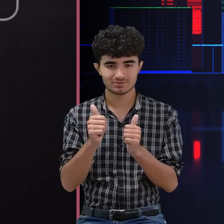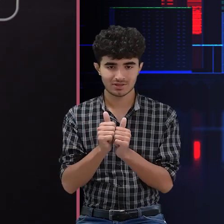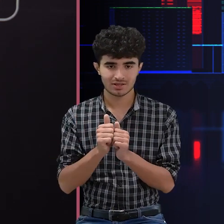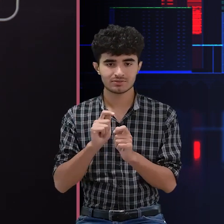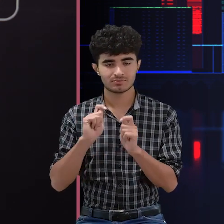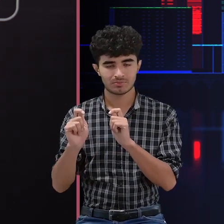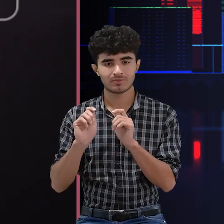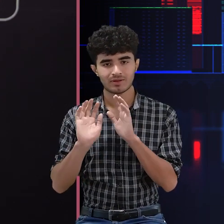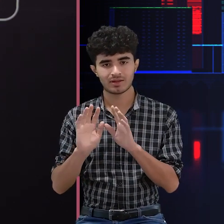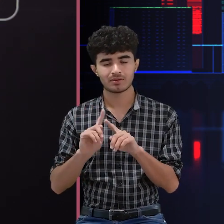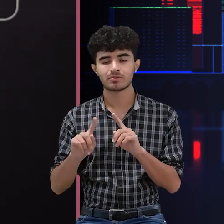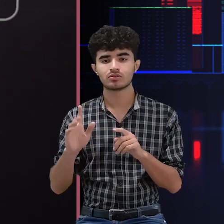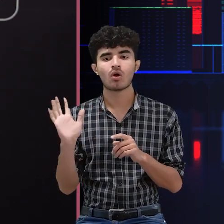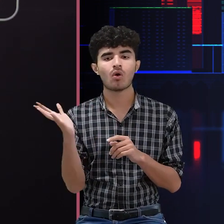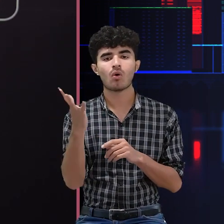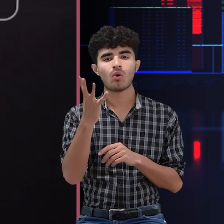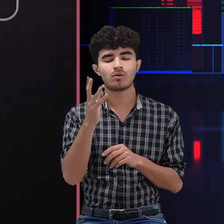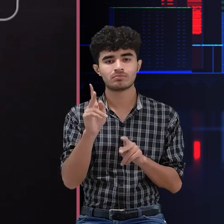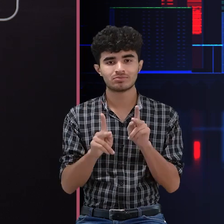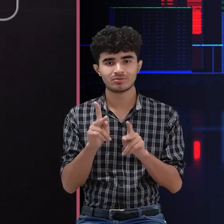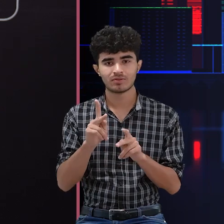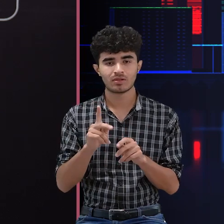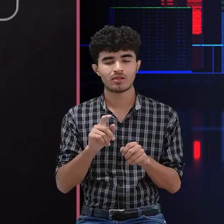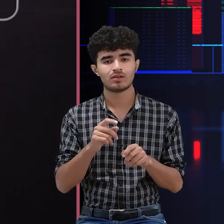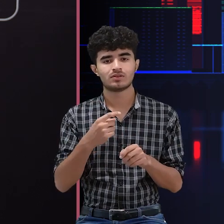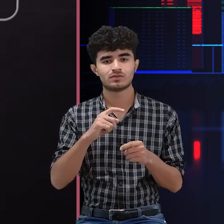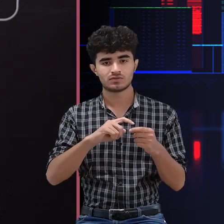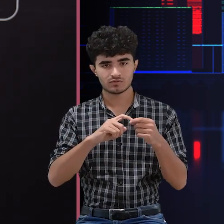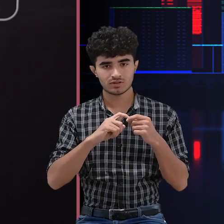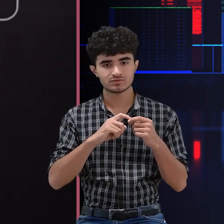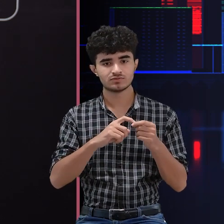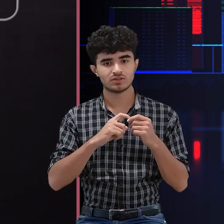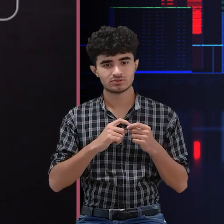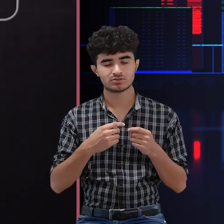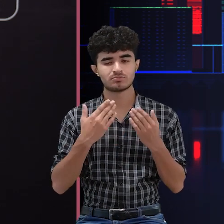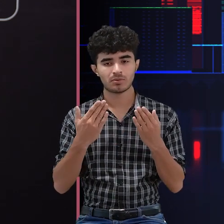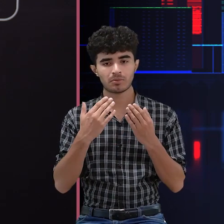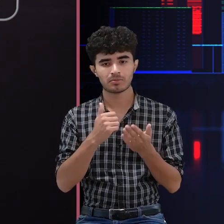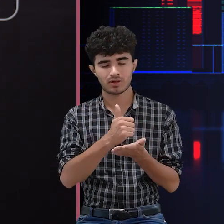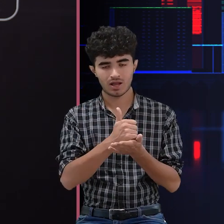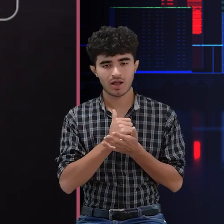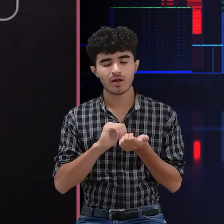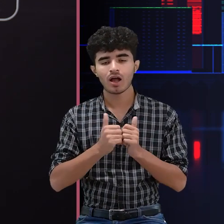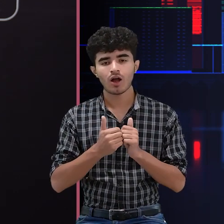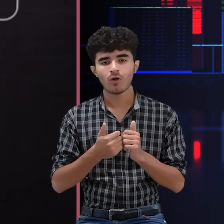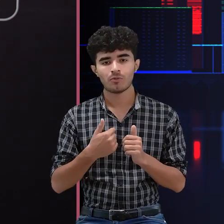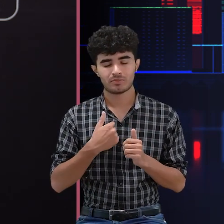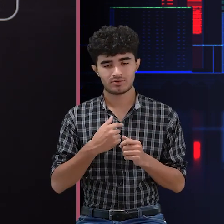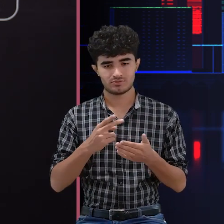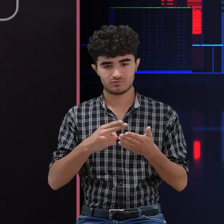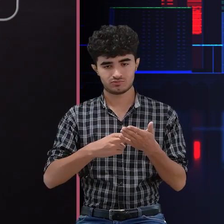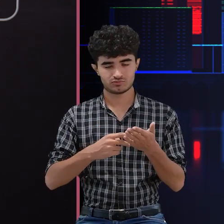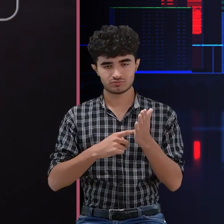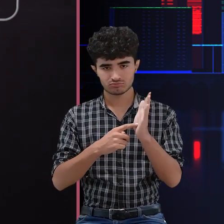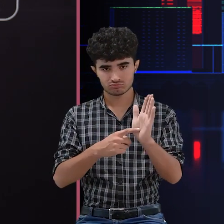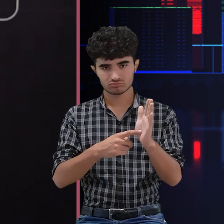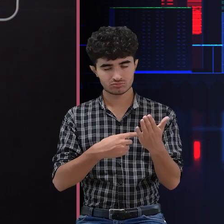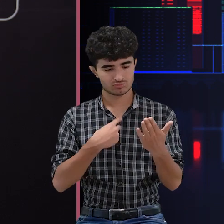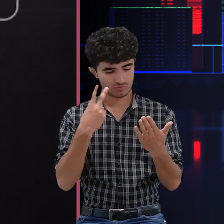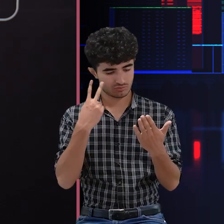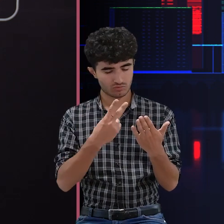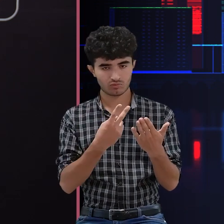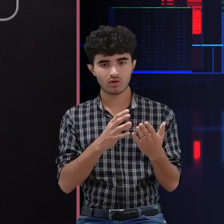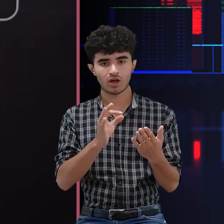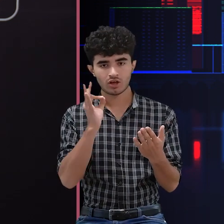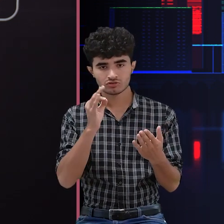گئی، اور کوئی ایک دن نہیں گزرتا ہے جس میں کوئی نہ کوئی مجھ سے رجوع نہیں ہوتا ہے. کوئی کہتا ہے کہ